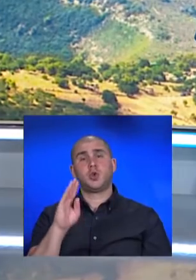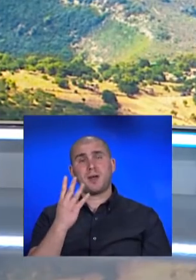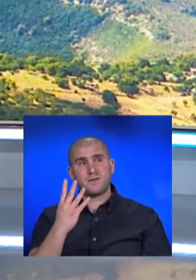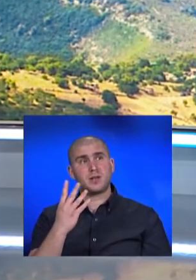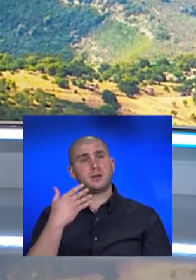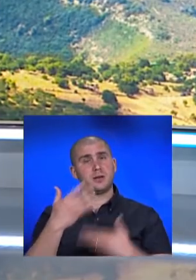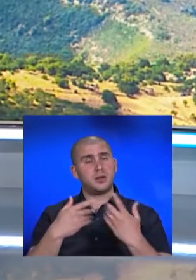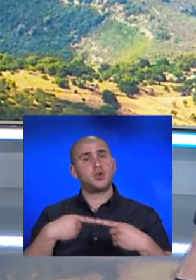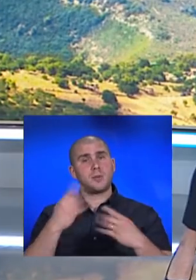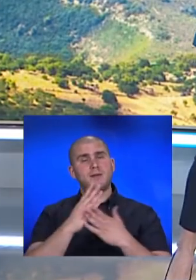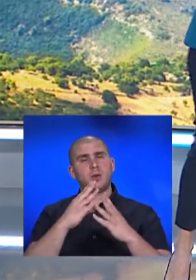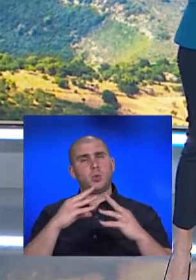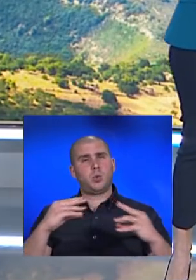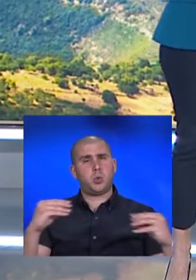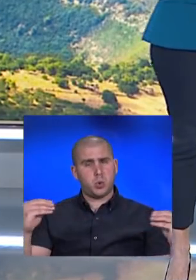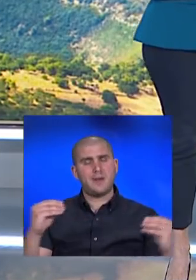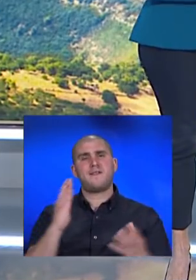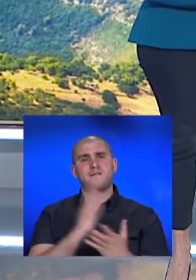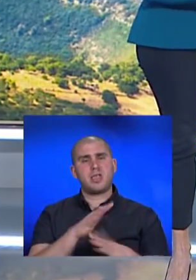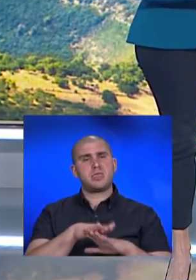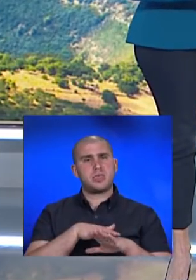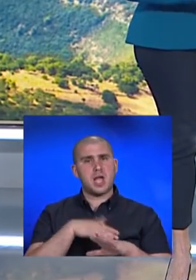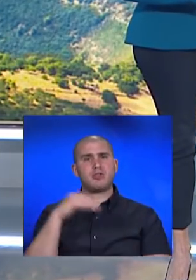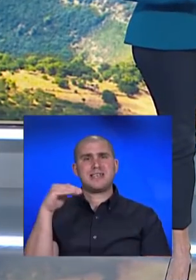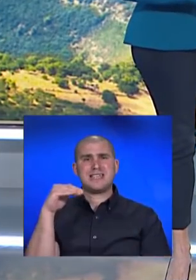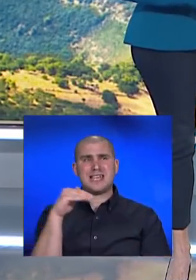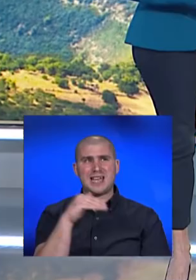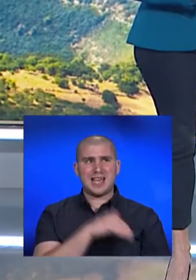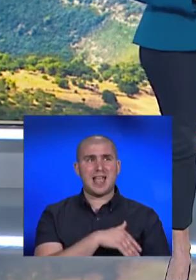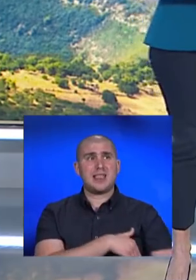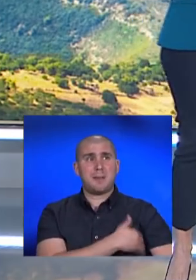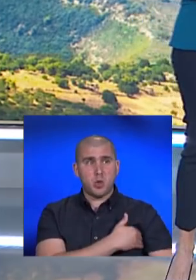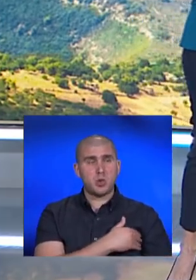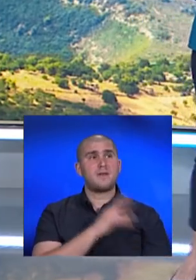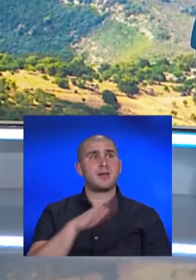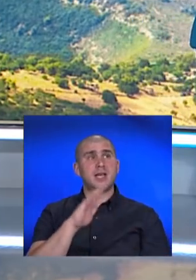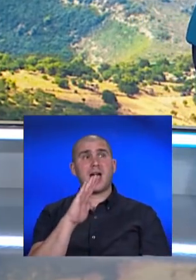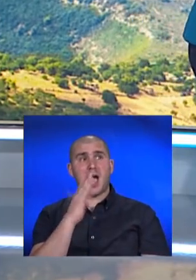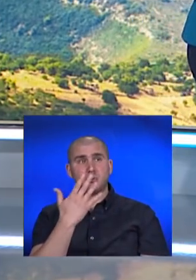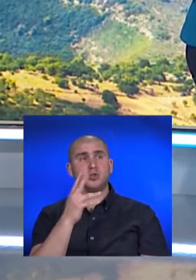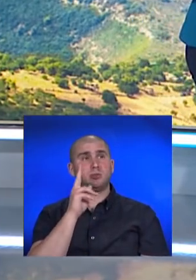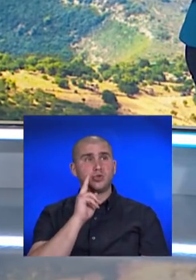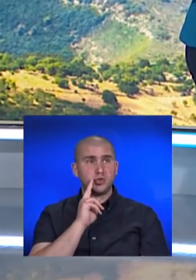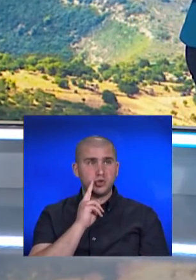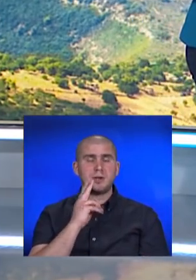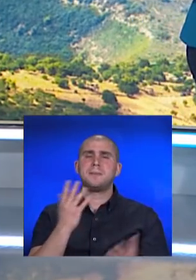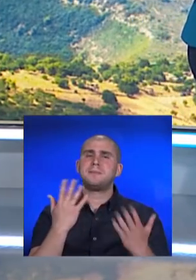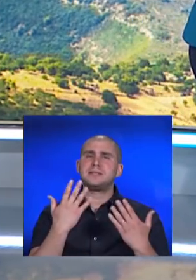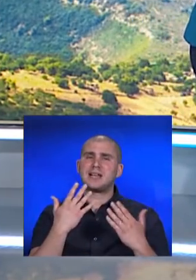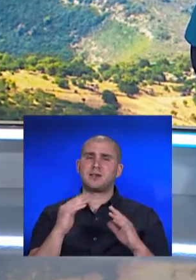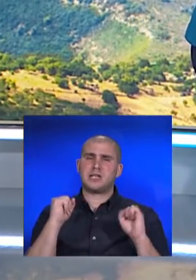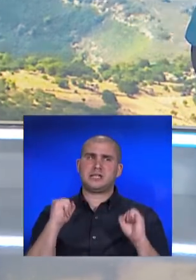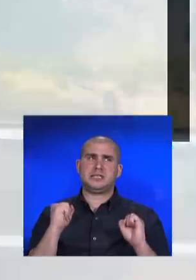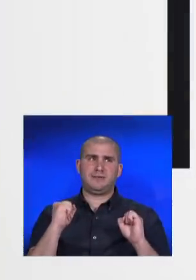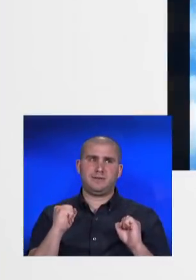הגשם ייפסק, אבל כבר נרגיש את הירידה הניכרת בטמפרטורות. רק בחמישי ושישי מזג האוויר מתייצב. עד כאן, וערב